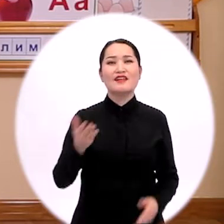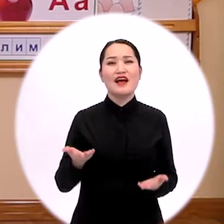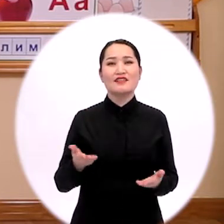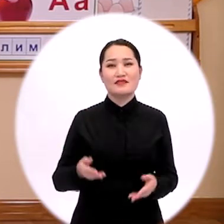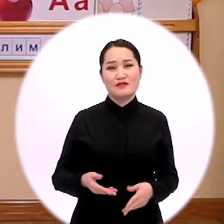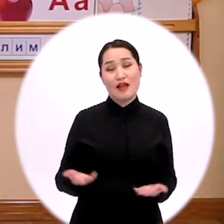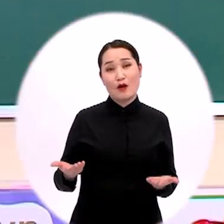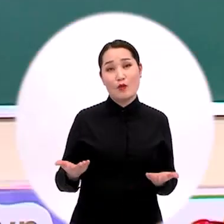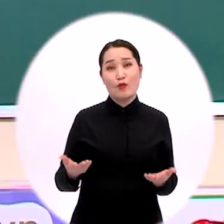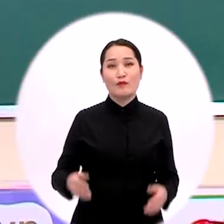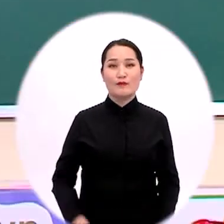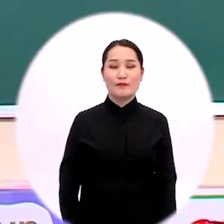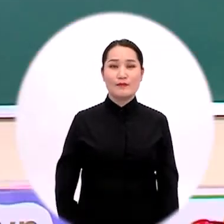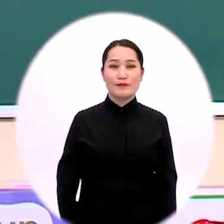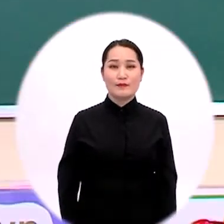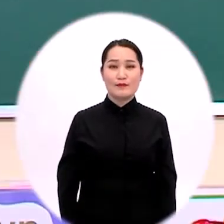вэ?